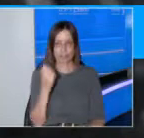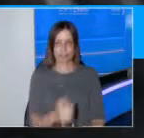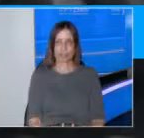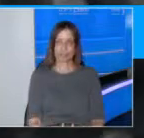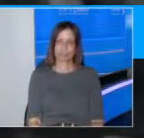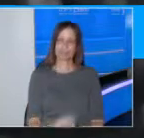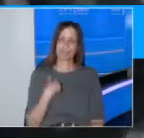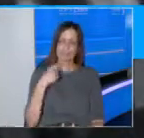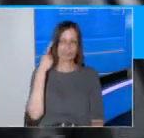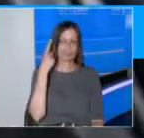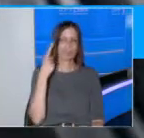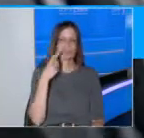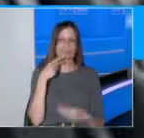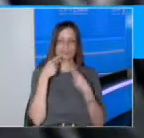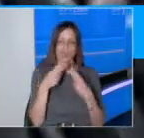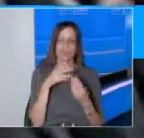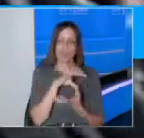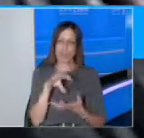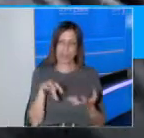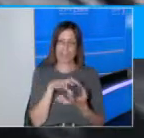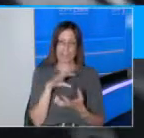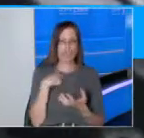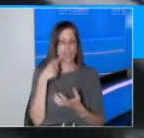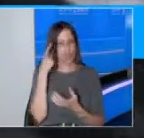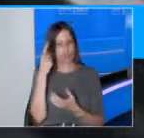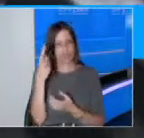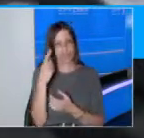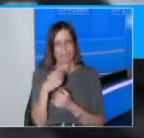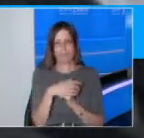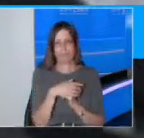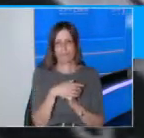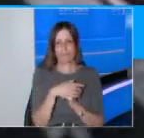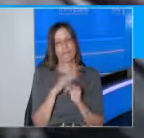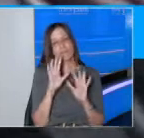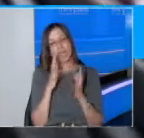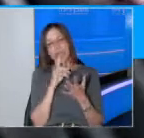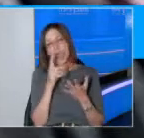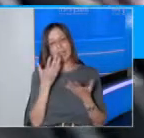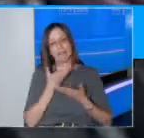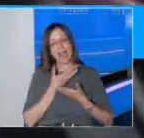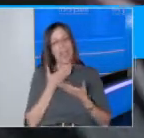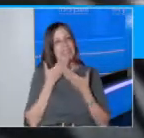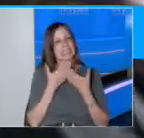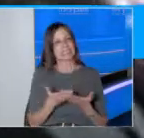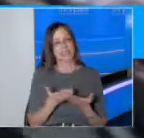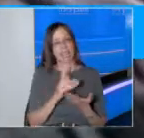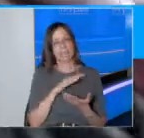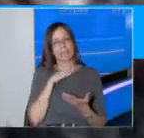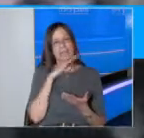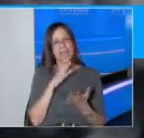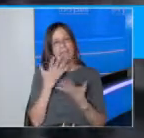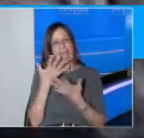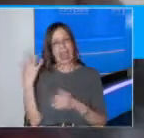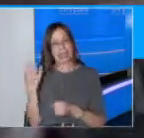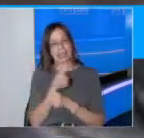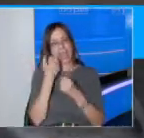אני חושבת שהתשובה היא מורכבת. אני חושבת שהיא אולי לא קיבלה עזרה מספיקה באיך